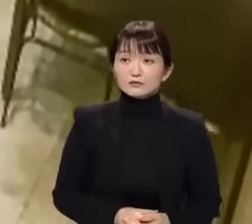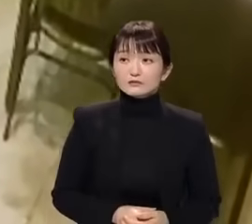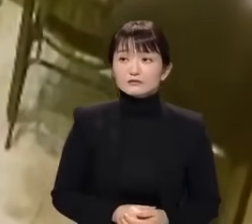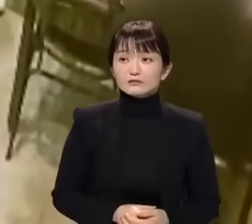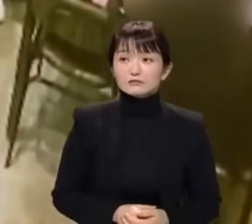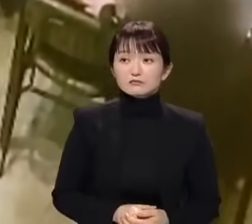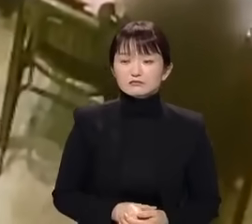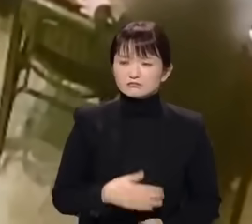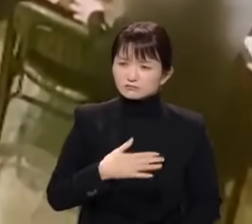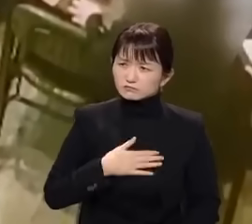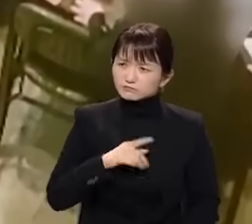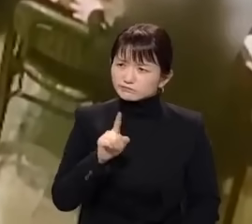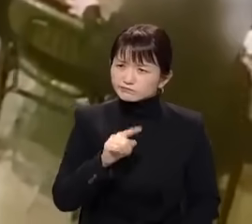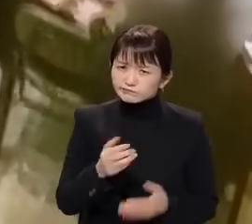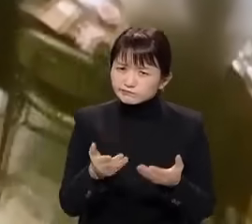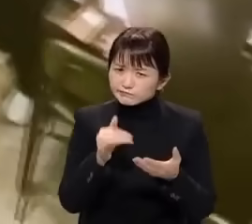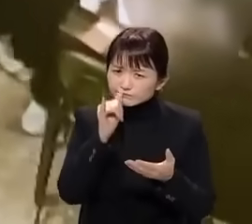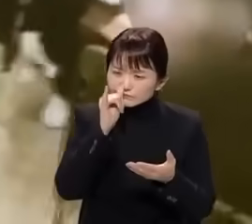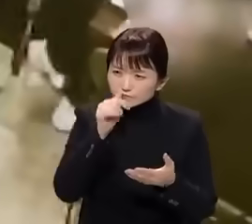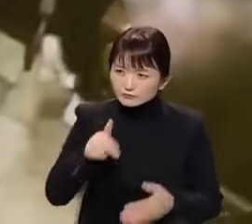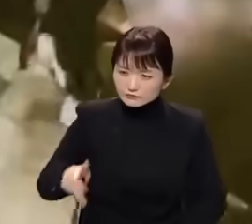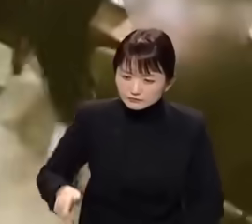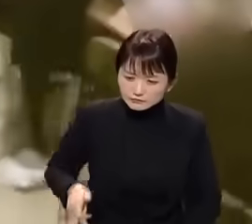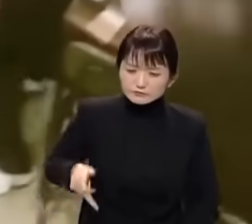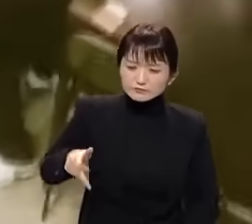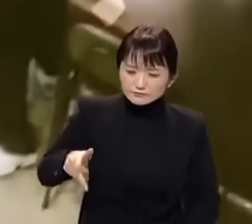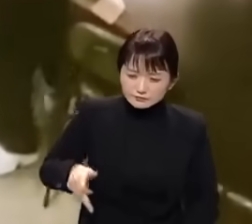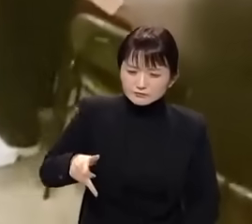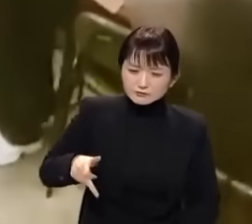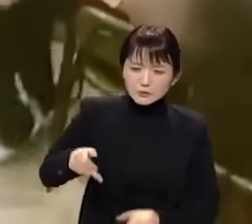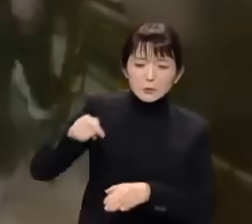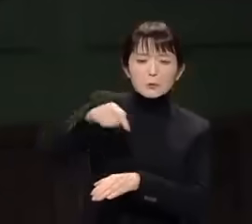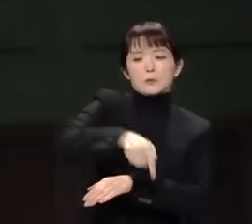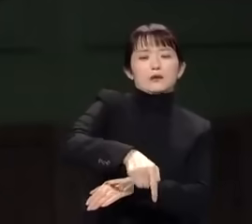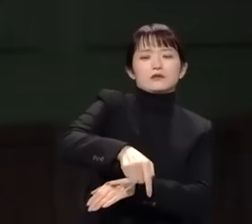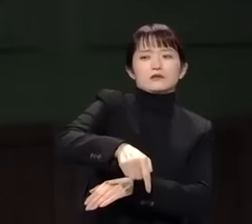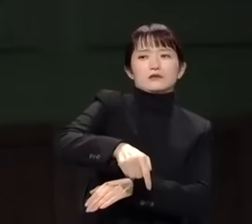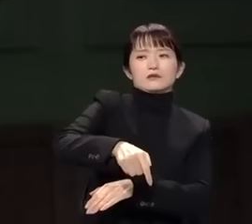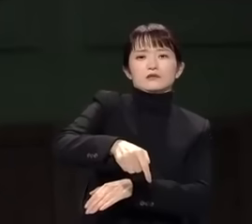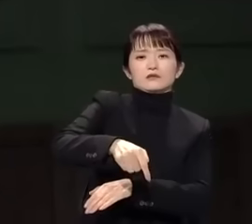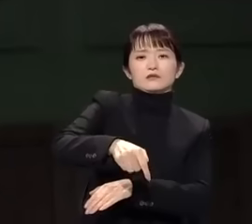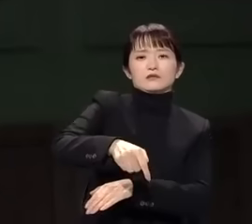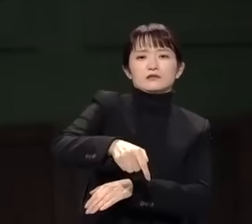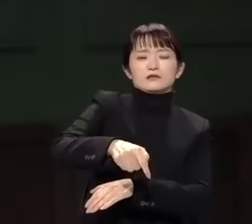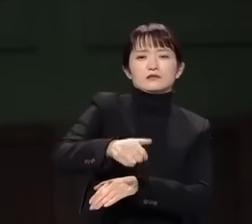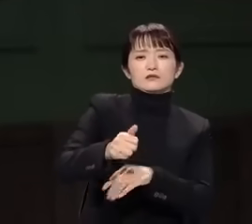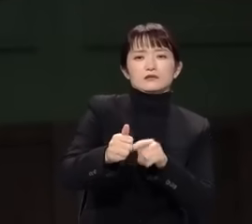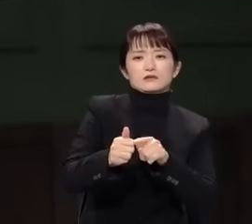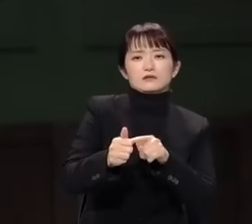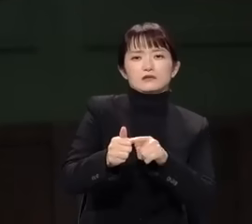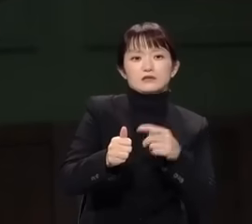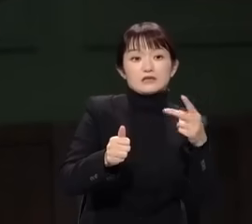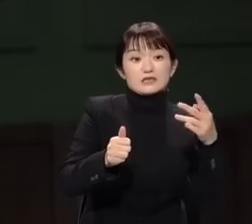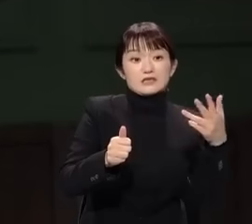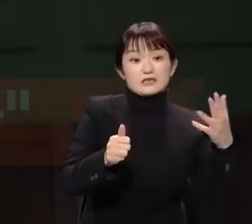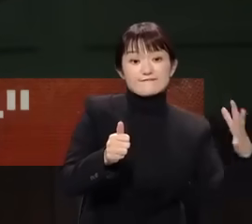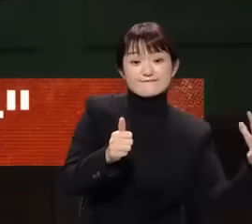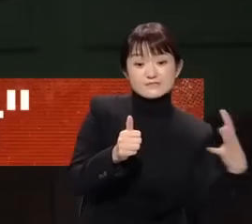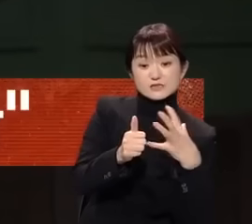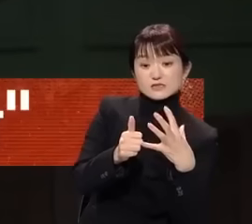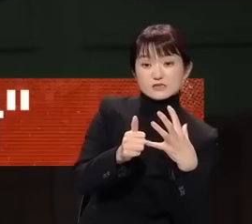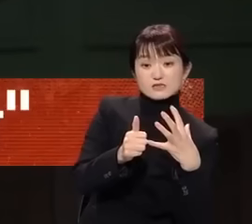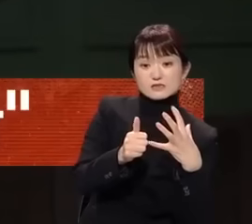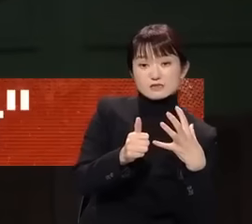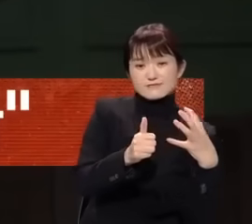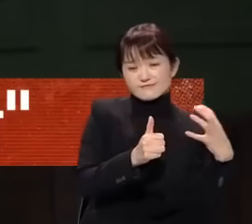피해자는 뭐 나한테 뭐 볼일 있나 싶어서 목발을 짚은 채로 밖으로 나갔다고 합니다. 그런데 식당 밖으로 나가는 순간 7, 8명 정도 되는 무리가